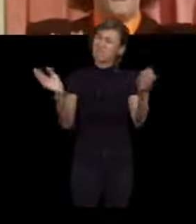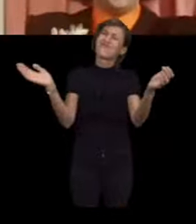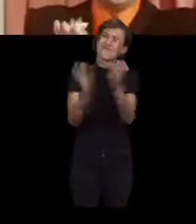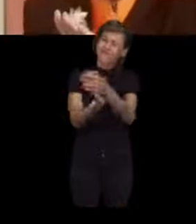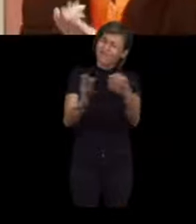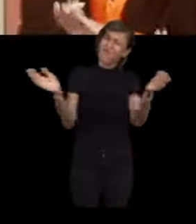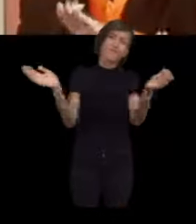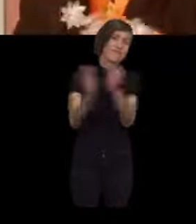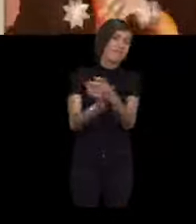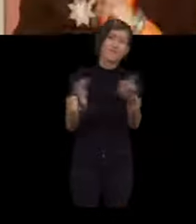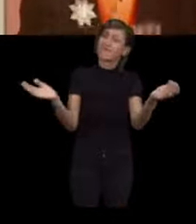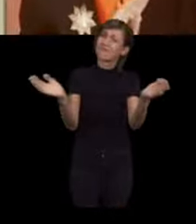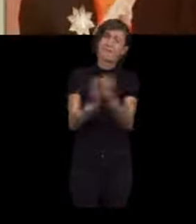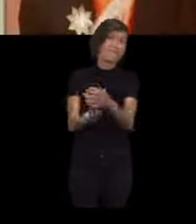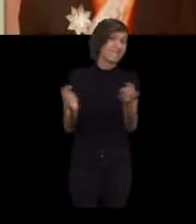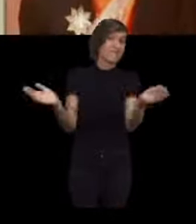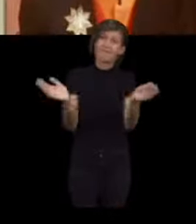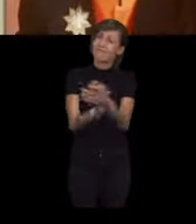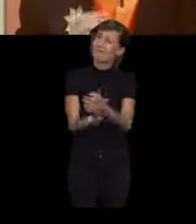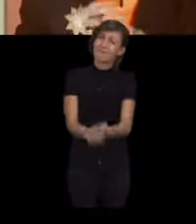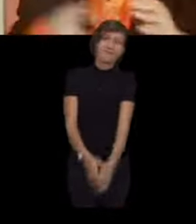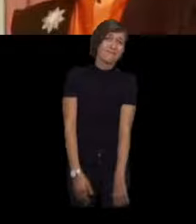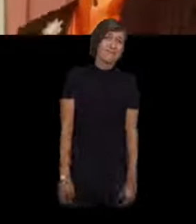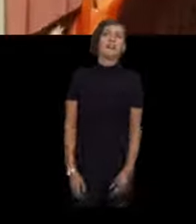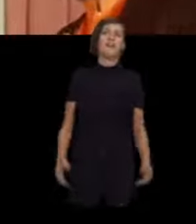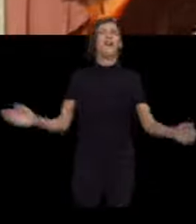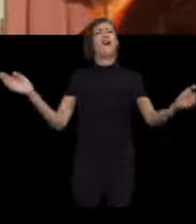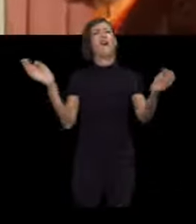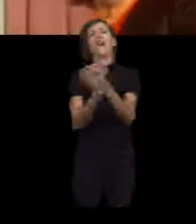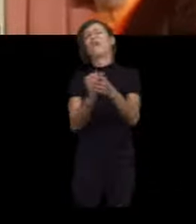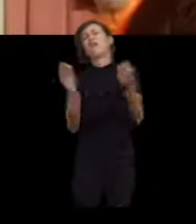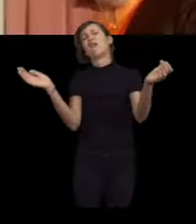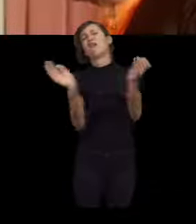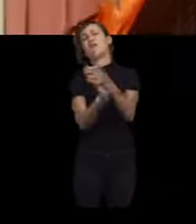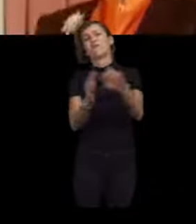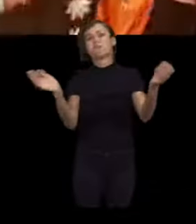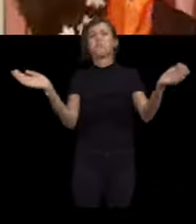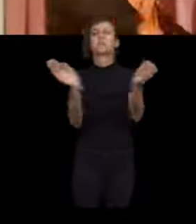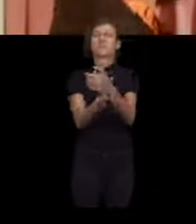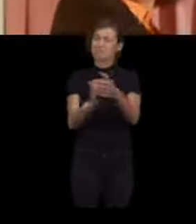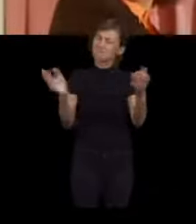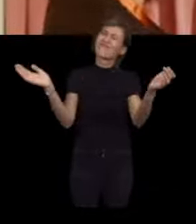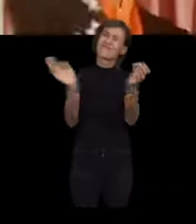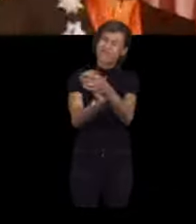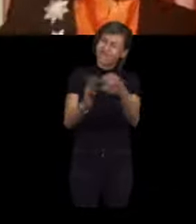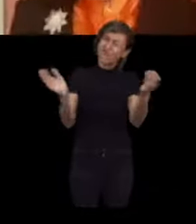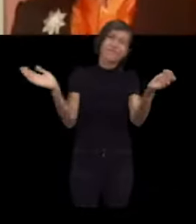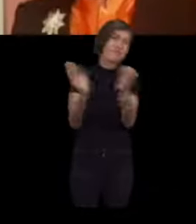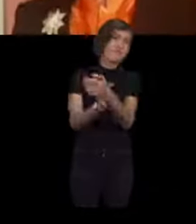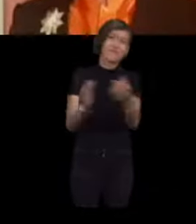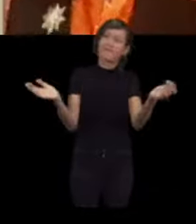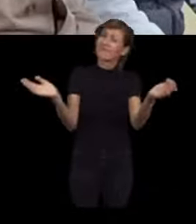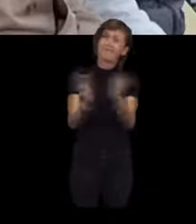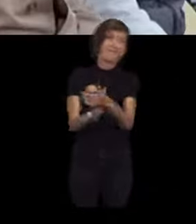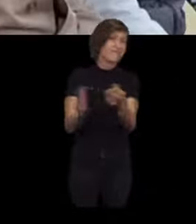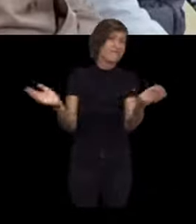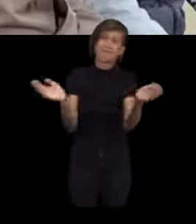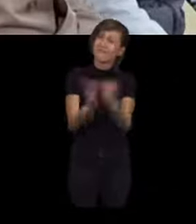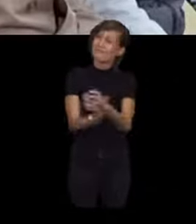di granata, schegge di parmigiano, filando infuocato, prevede una roba tremenda